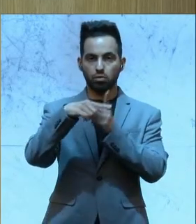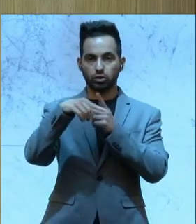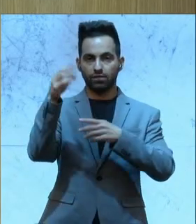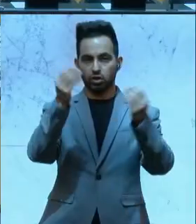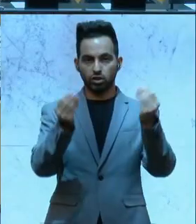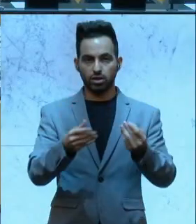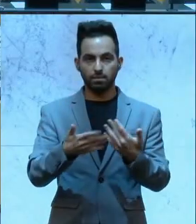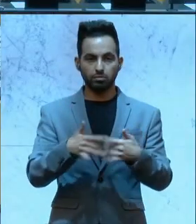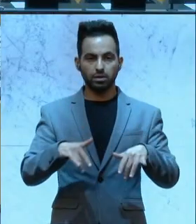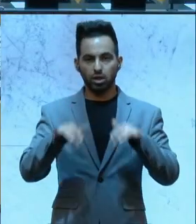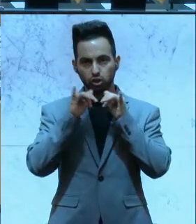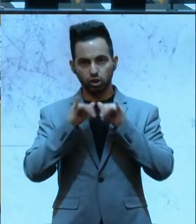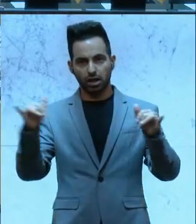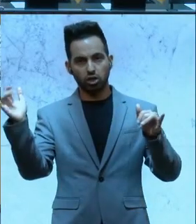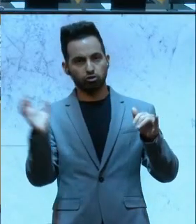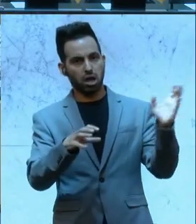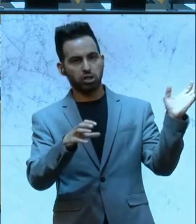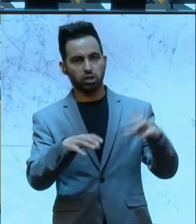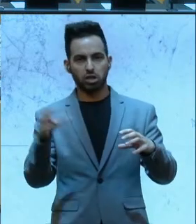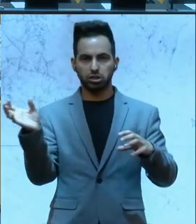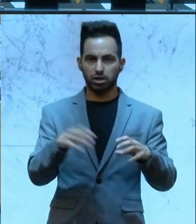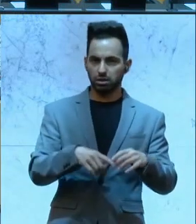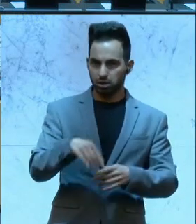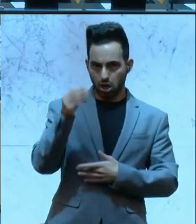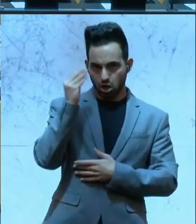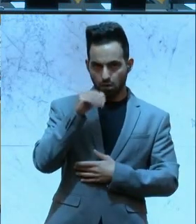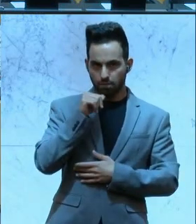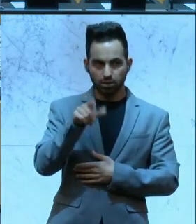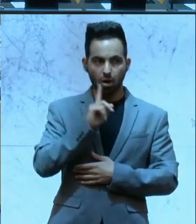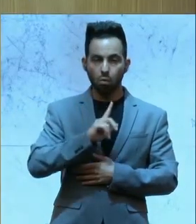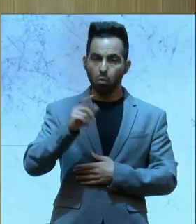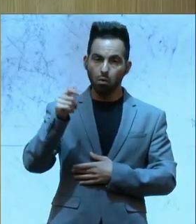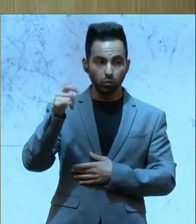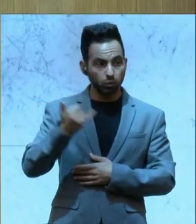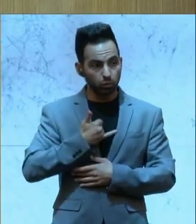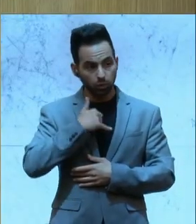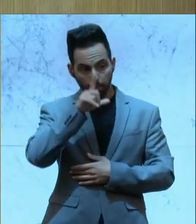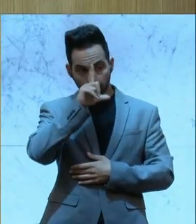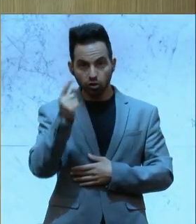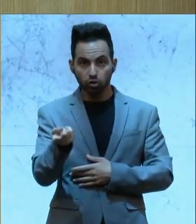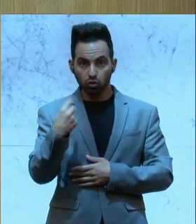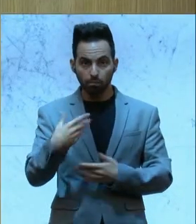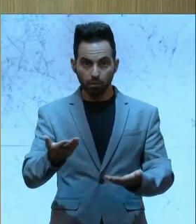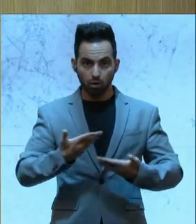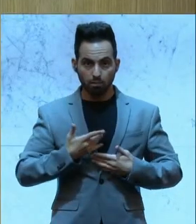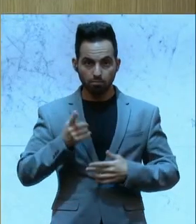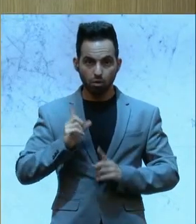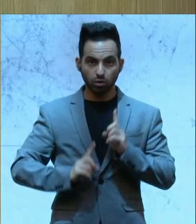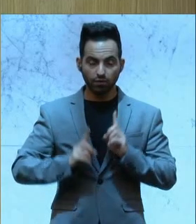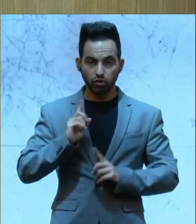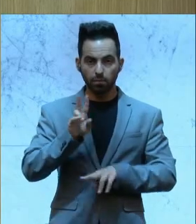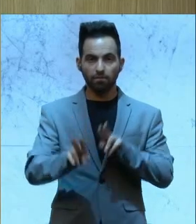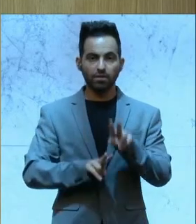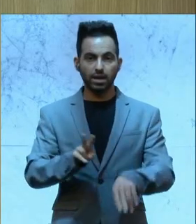hier Schreiduelle abgehen, glaube ich nicht, dass auch nur ein einziger junger Mensch motiviert wird, eine Pflegelehre